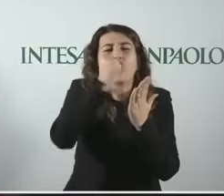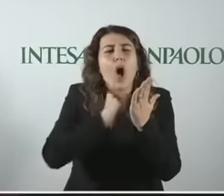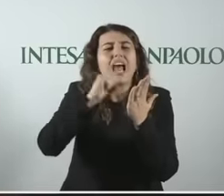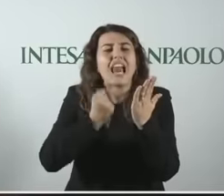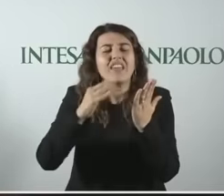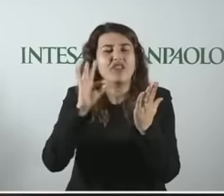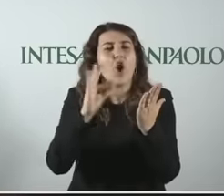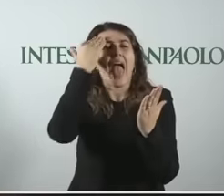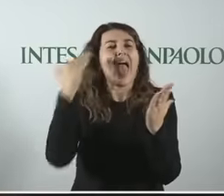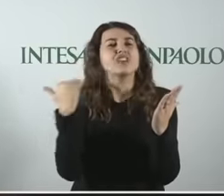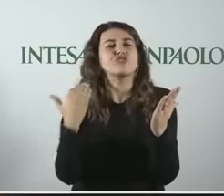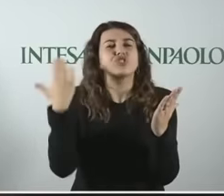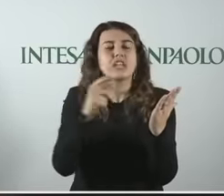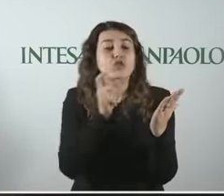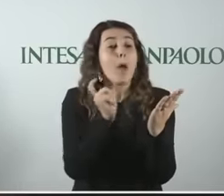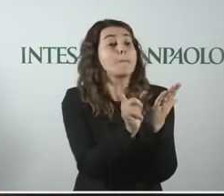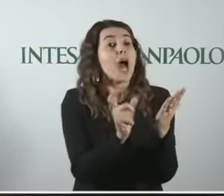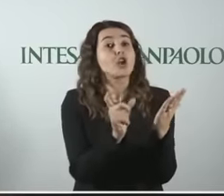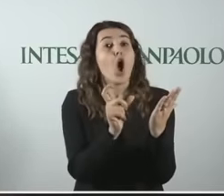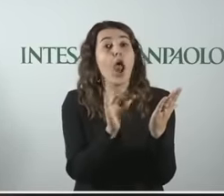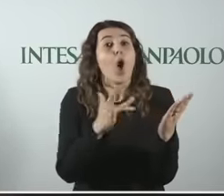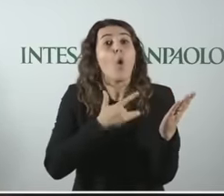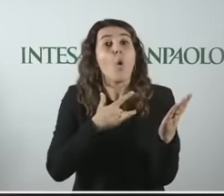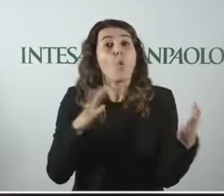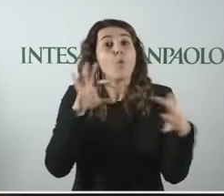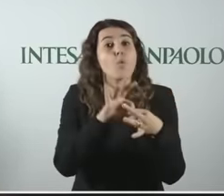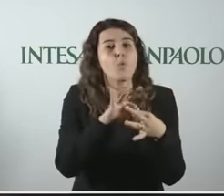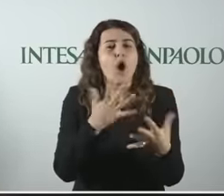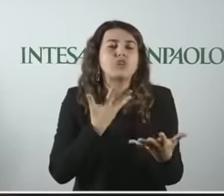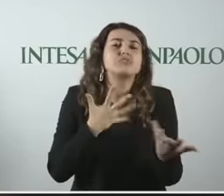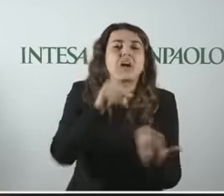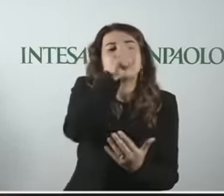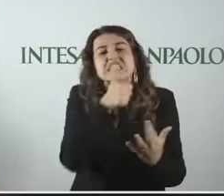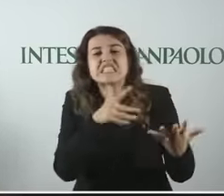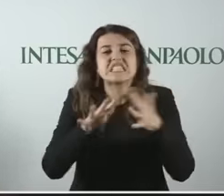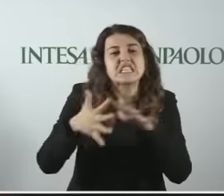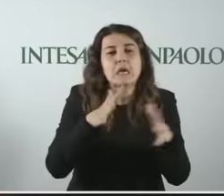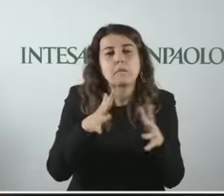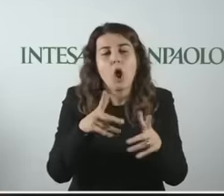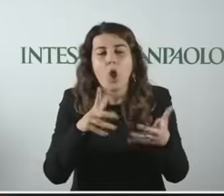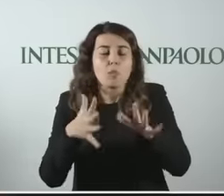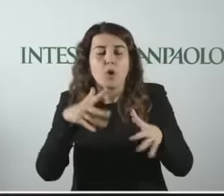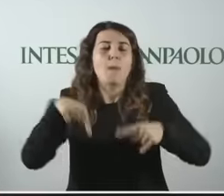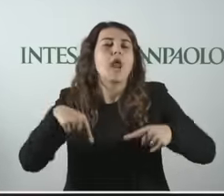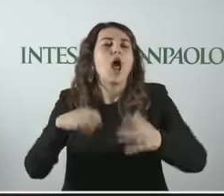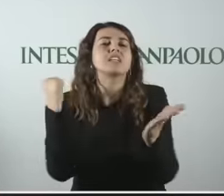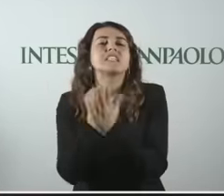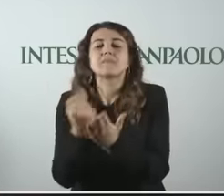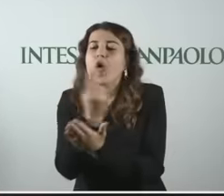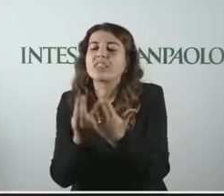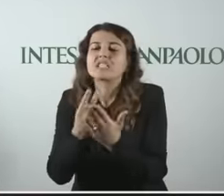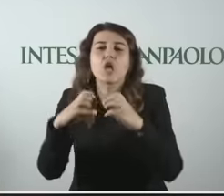che in Egitto indica la parola cuore abbia una qualche somiglianza col modo in cui noi rappresentiamo il